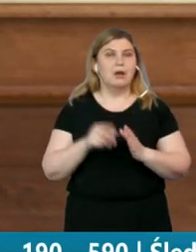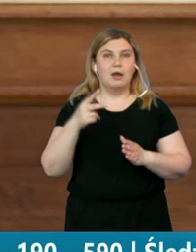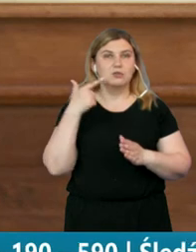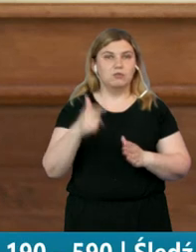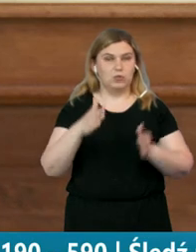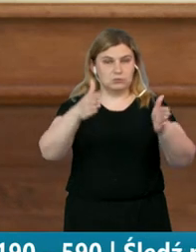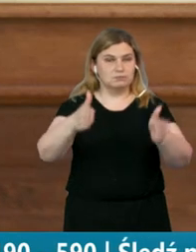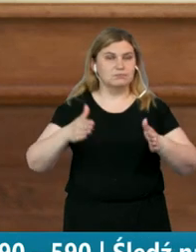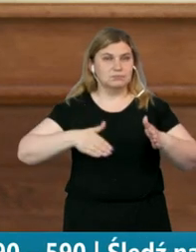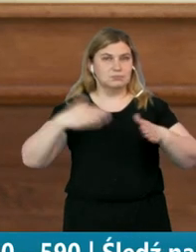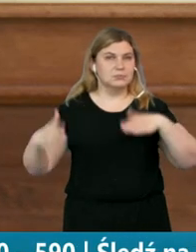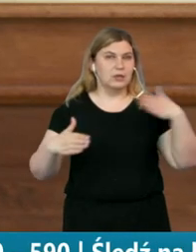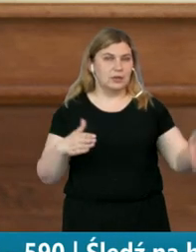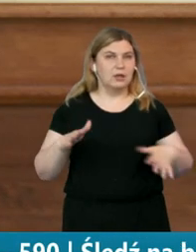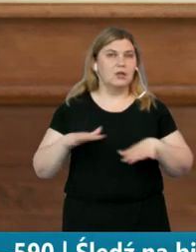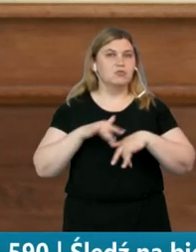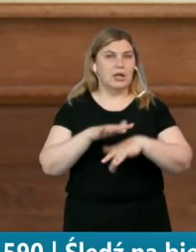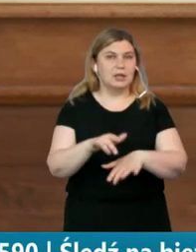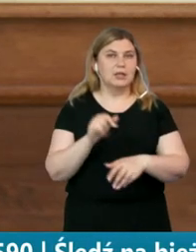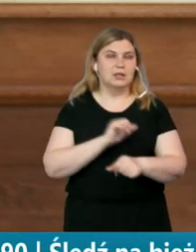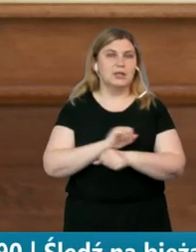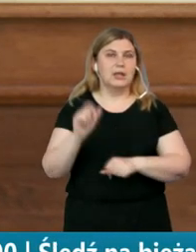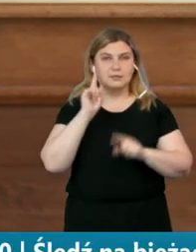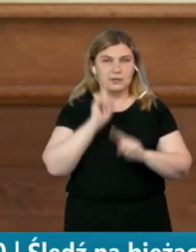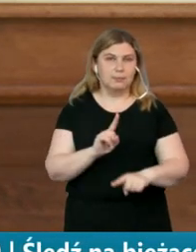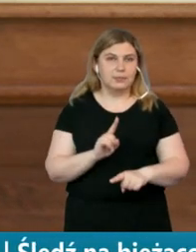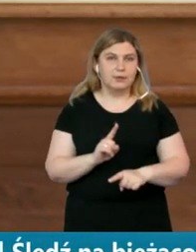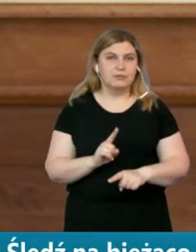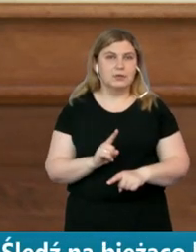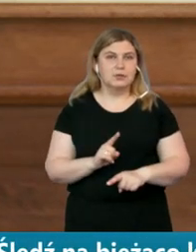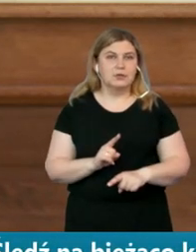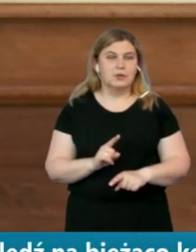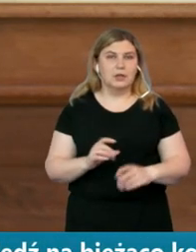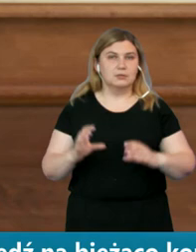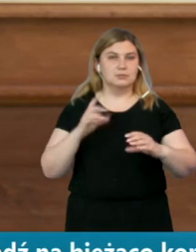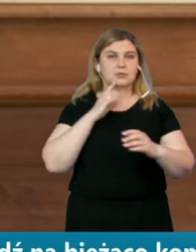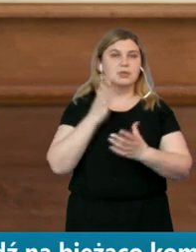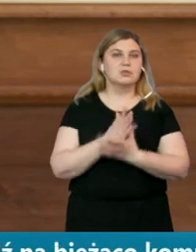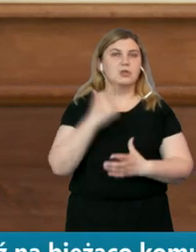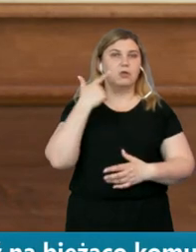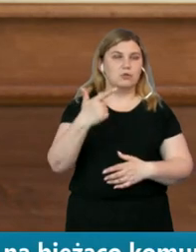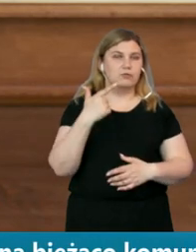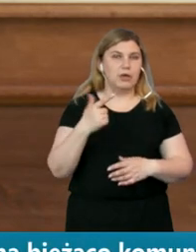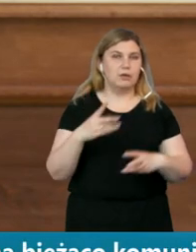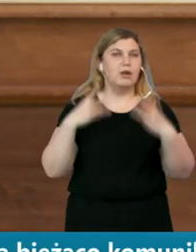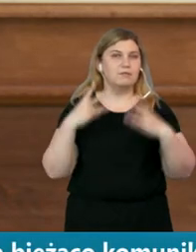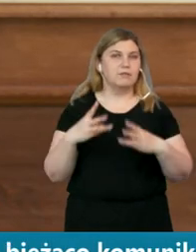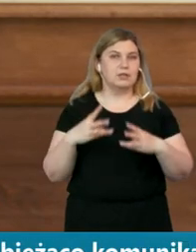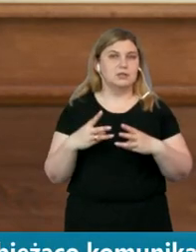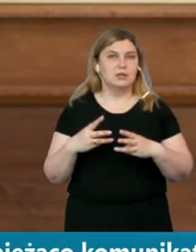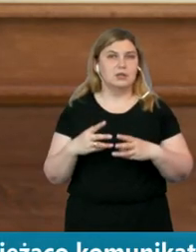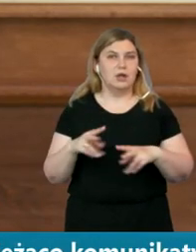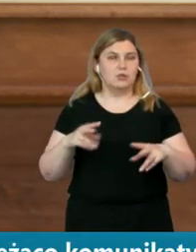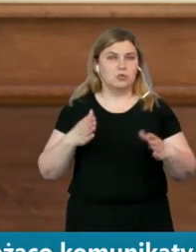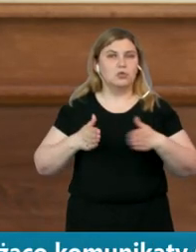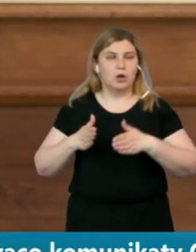brzegach rzek jest tak naprawdę skomunikowane tylko 2 kluczowymi szlakami